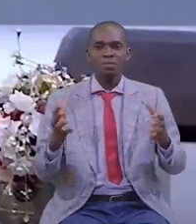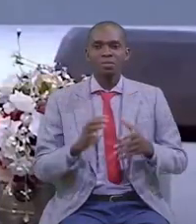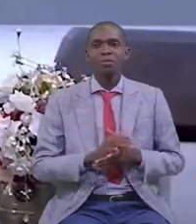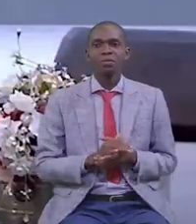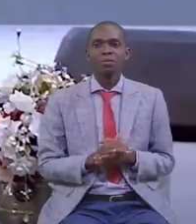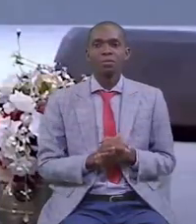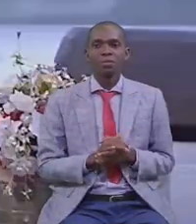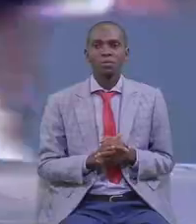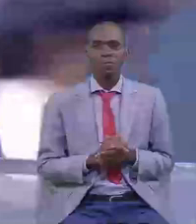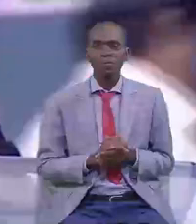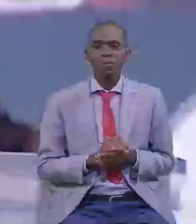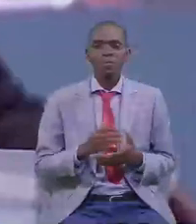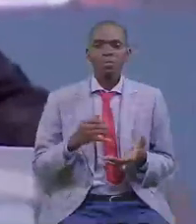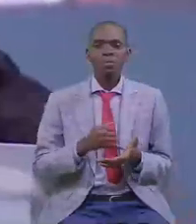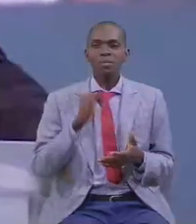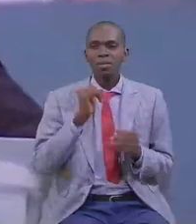C'est un grand jour.